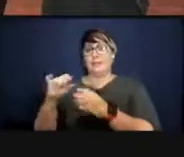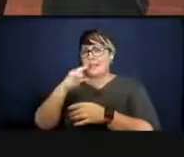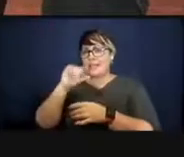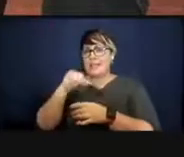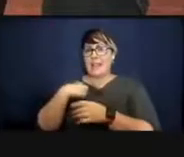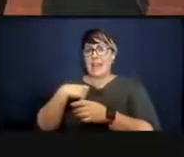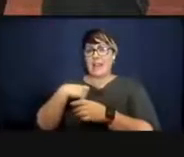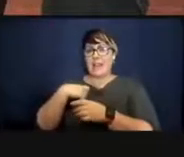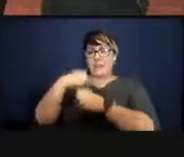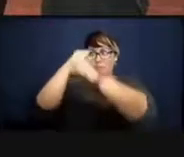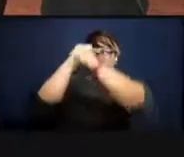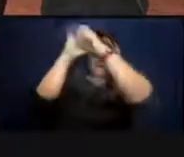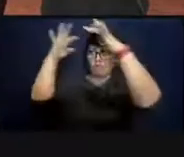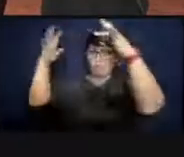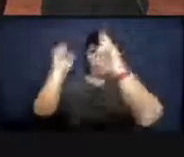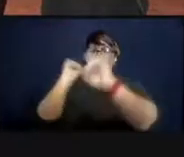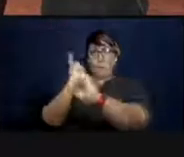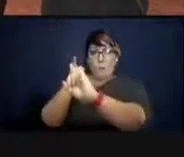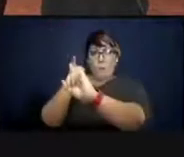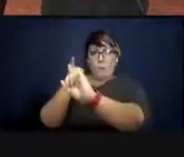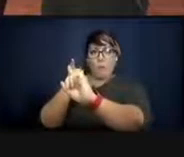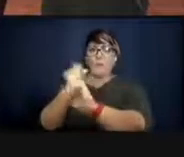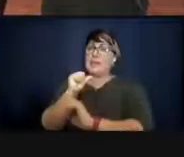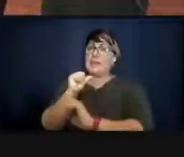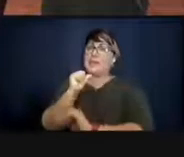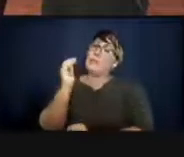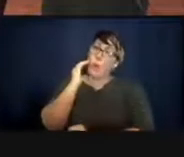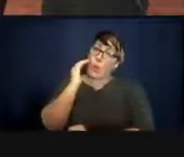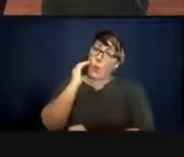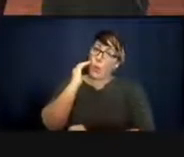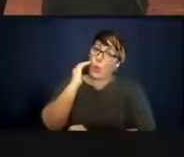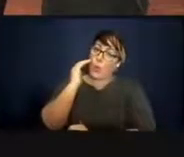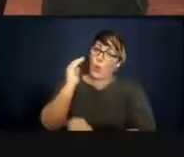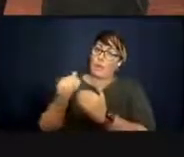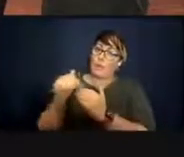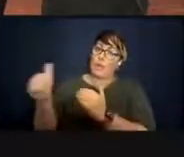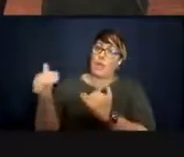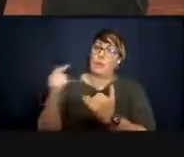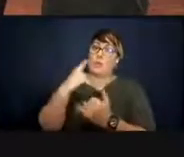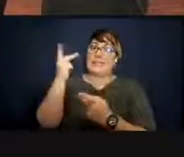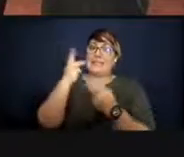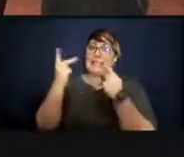ya kiakili, basi uwezi kufanya jambo hilo siku za baadaye.